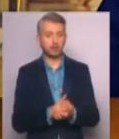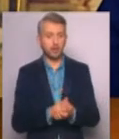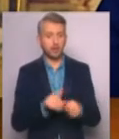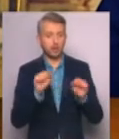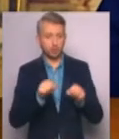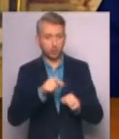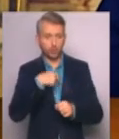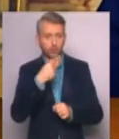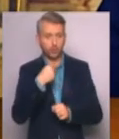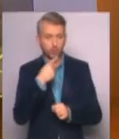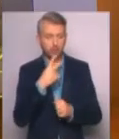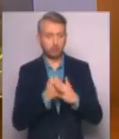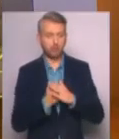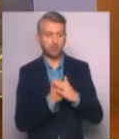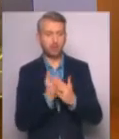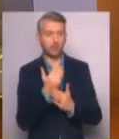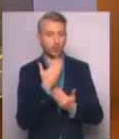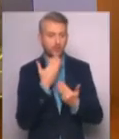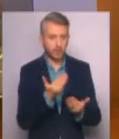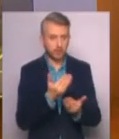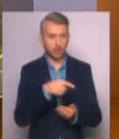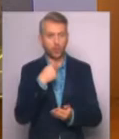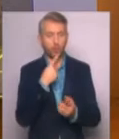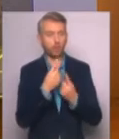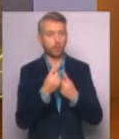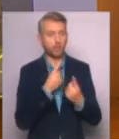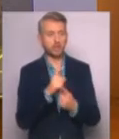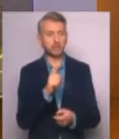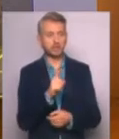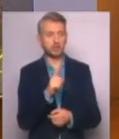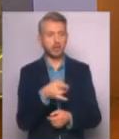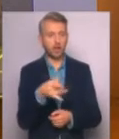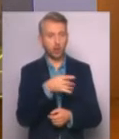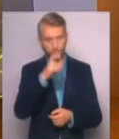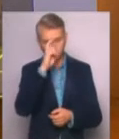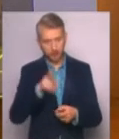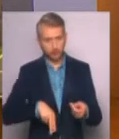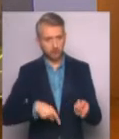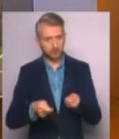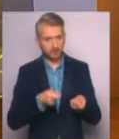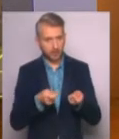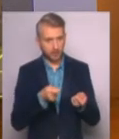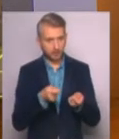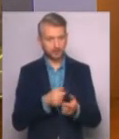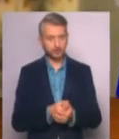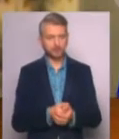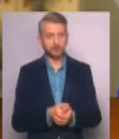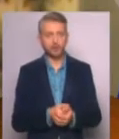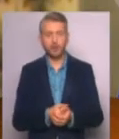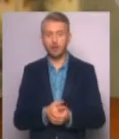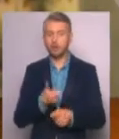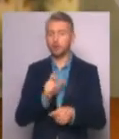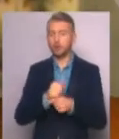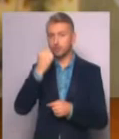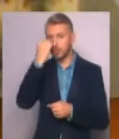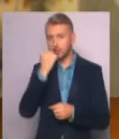говорити на підставі його звернення, говорити з районної державної адміністрації. Так, з приводу цього питання. Та, звичайно. Дуже дякую.